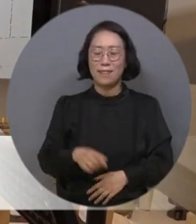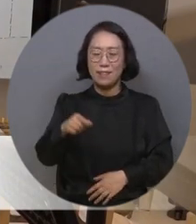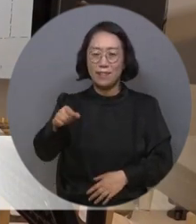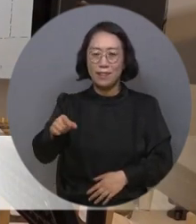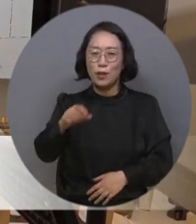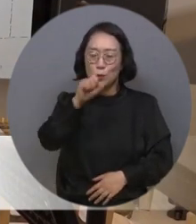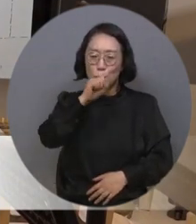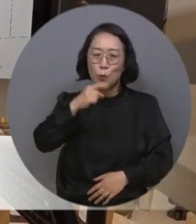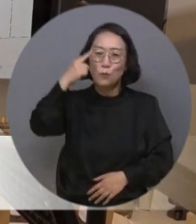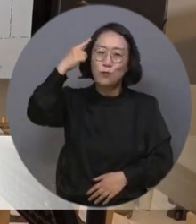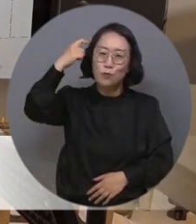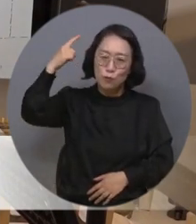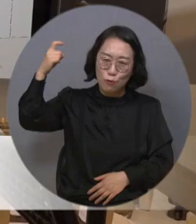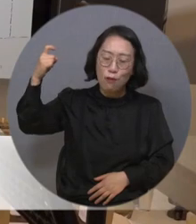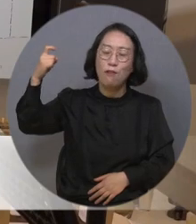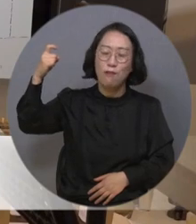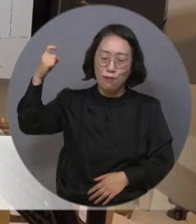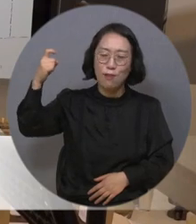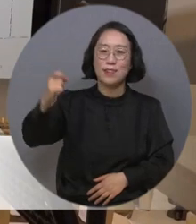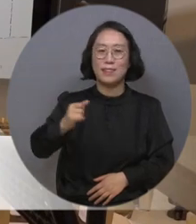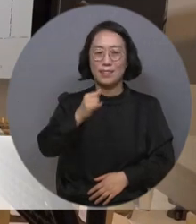좋은 추억을 많이 남겨놔서